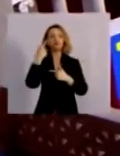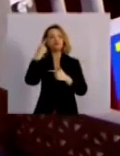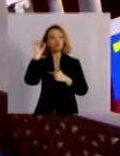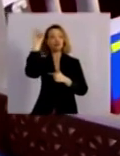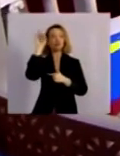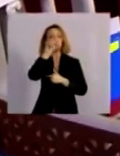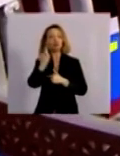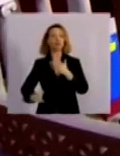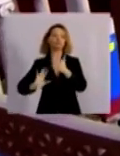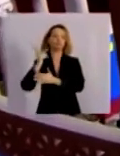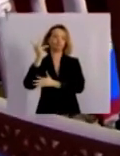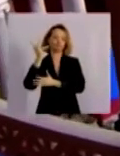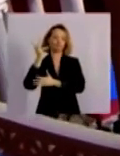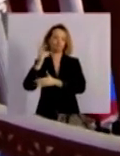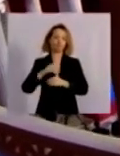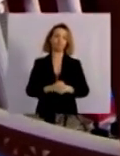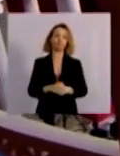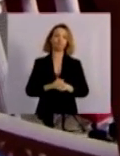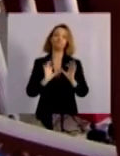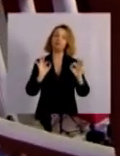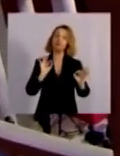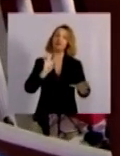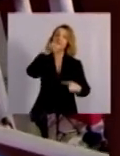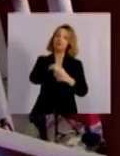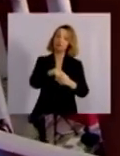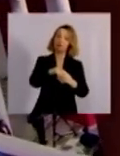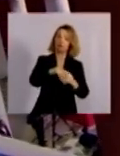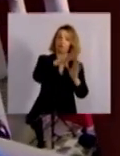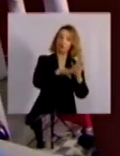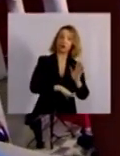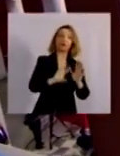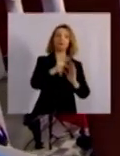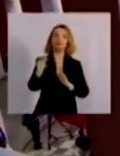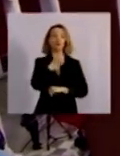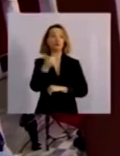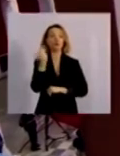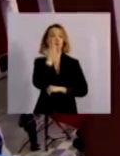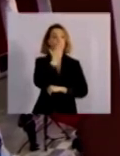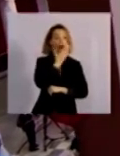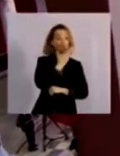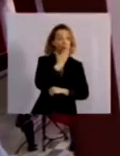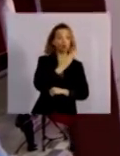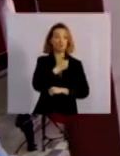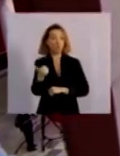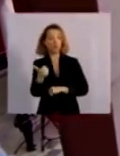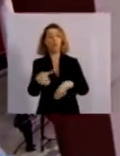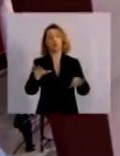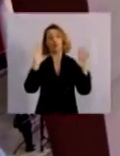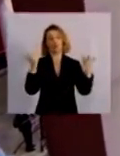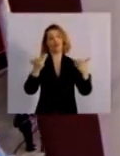Καθώς συμμετοχή σε αυτό δεν σημαίνει μόνο μαθήματα, αλλά σημαίνει και κοινές εμπειρίες